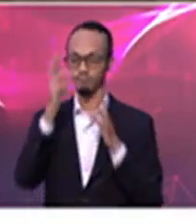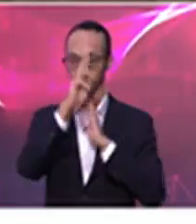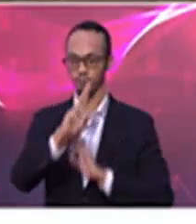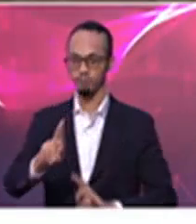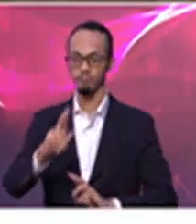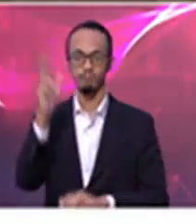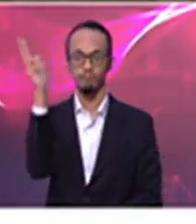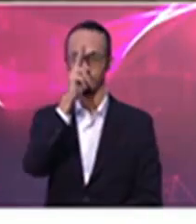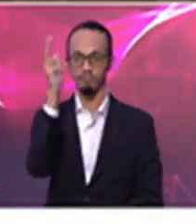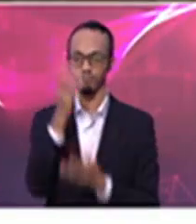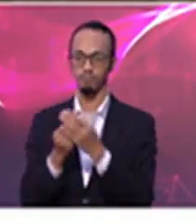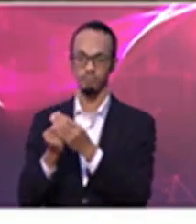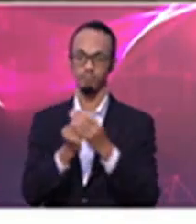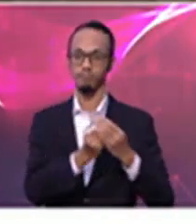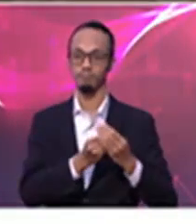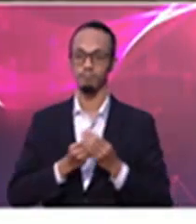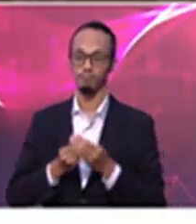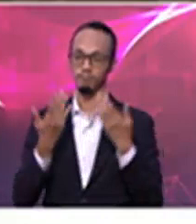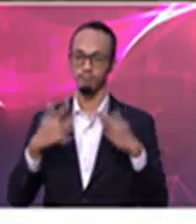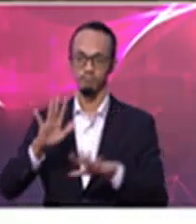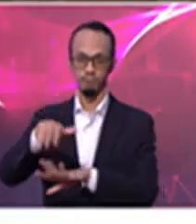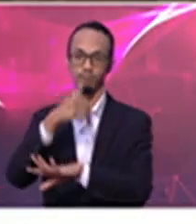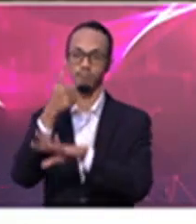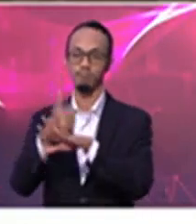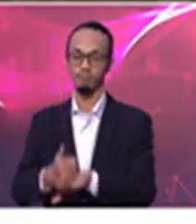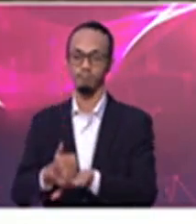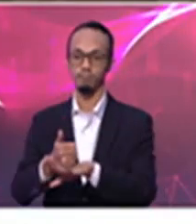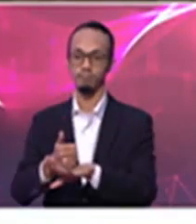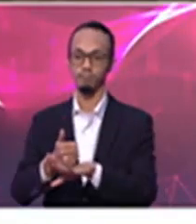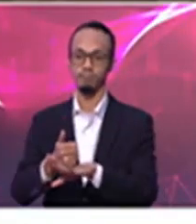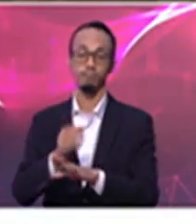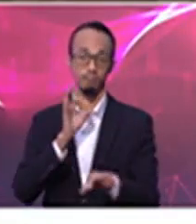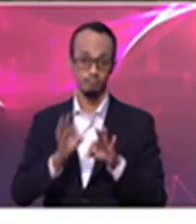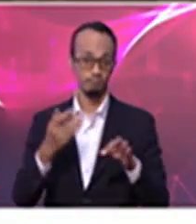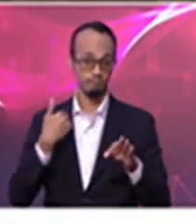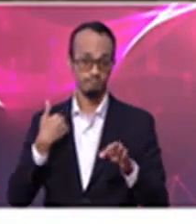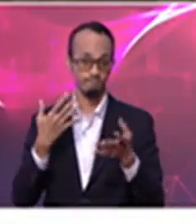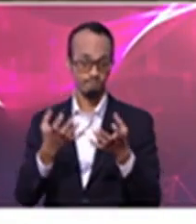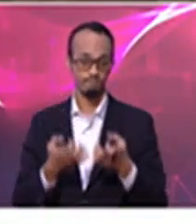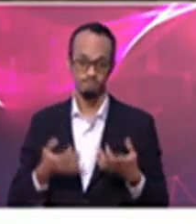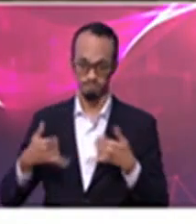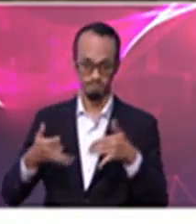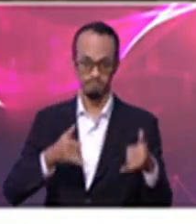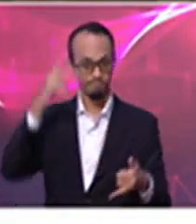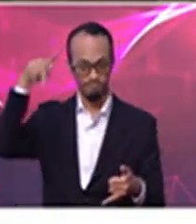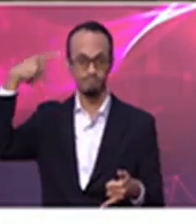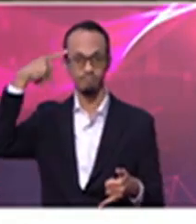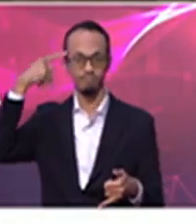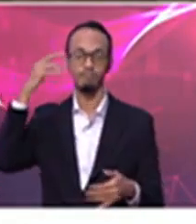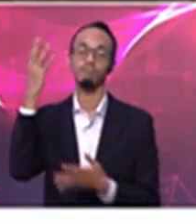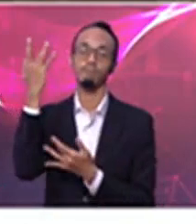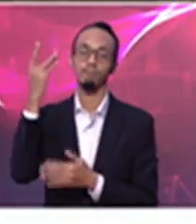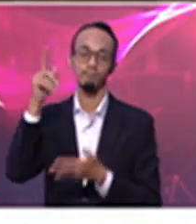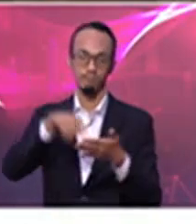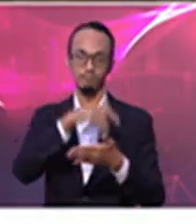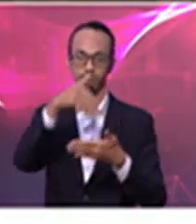kerajaan perpaduan yang telah dibentuk jika ada hendak bermain politik Tunggulah masa